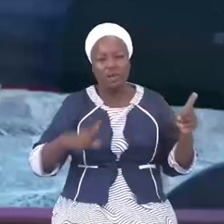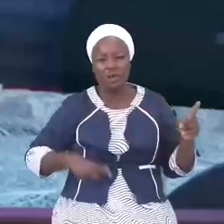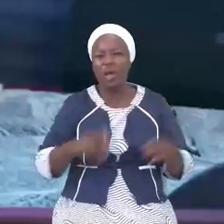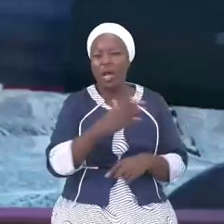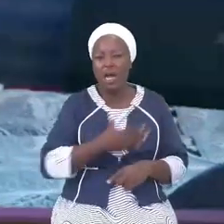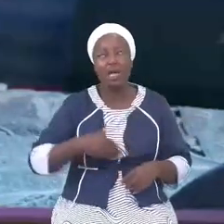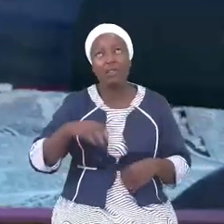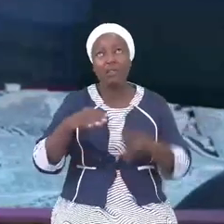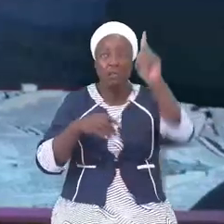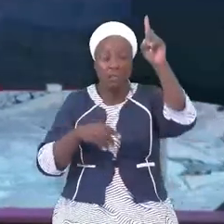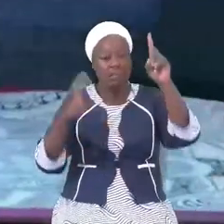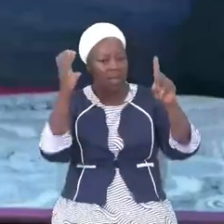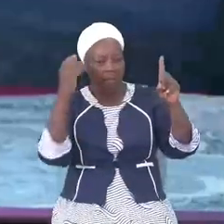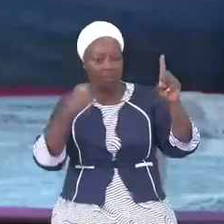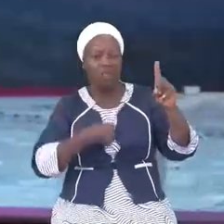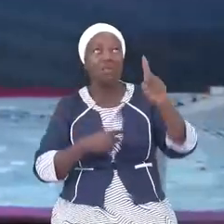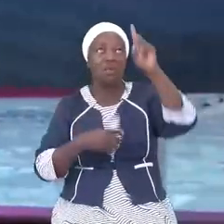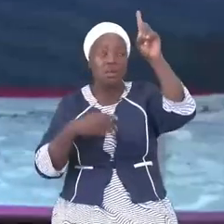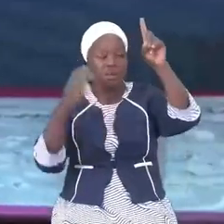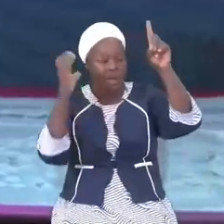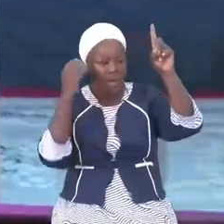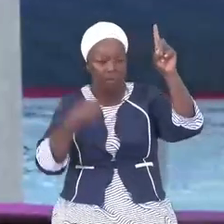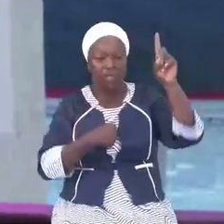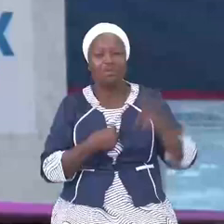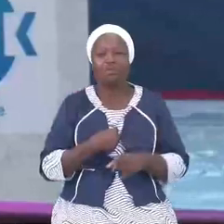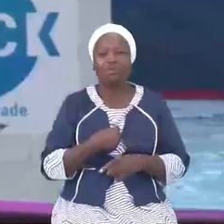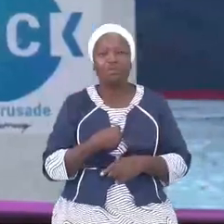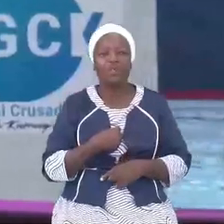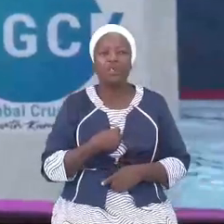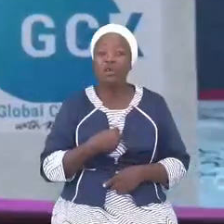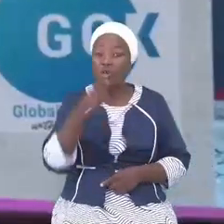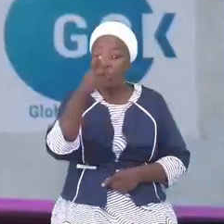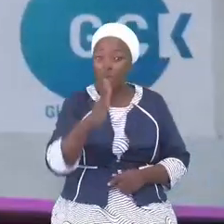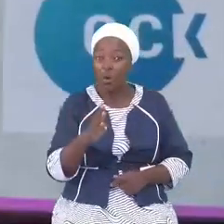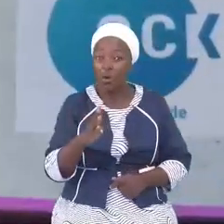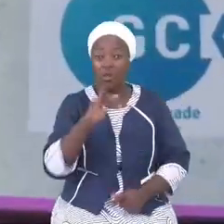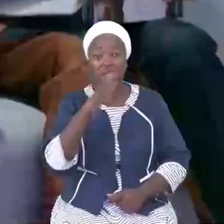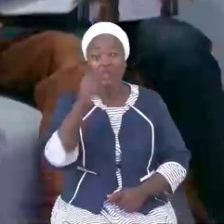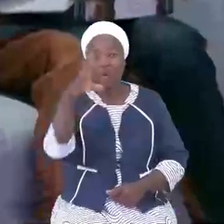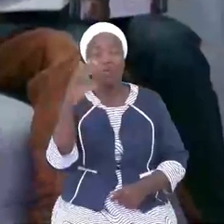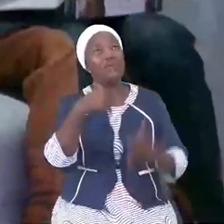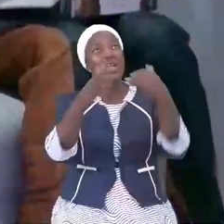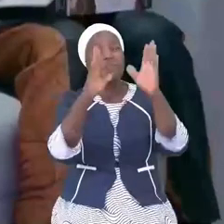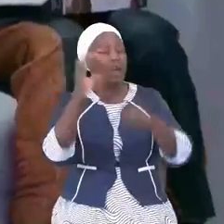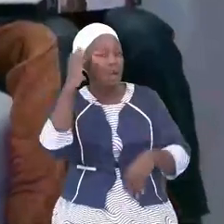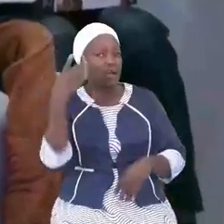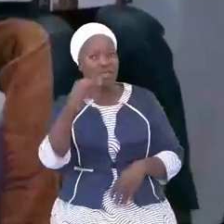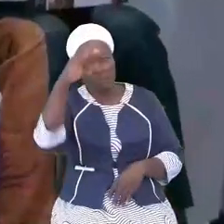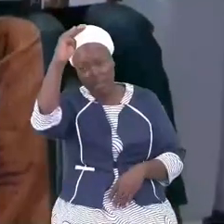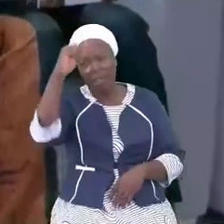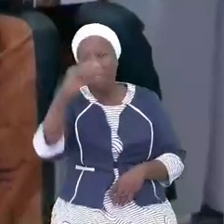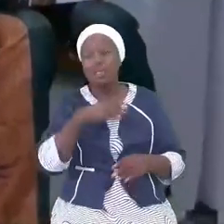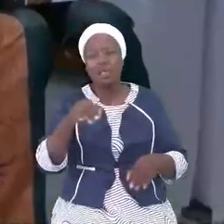m'a exaucé, il m'a exaucé. Dieu, le Dieu du ciel, a exaucé l'homme. Il priait